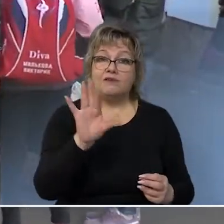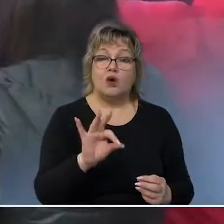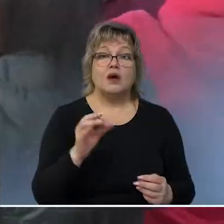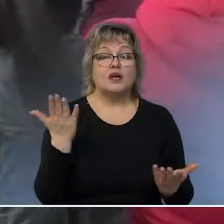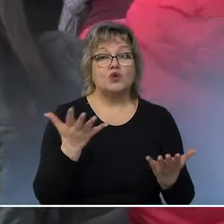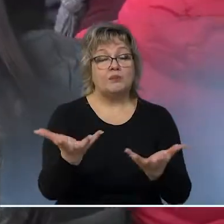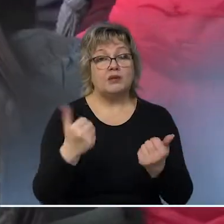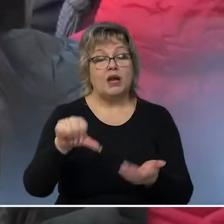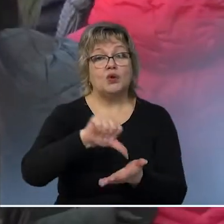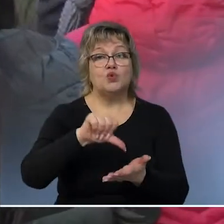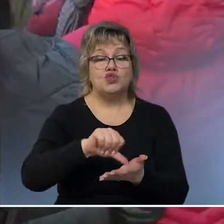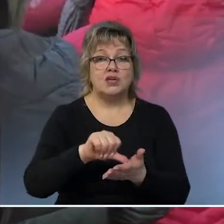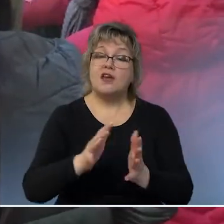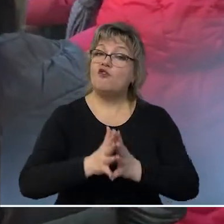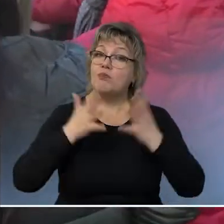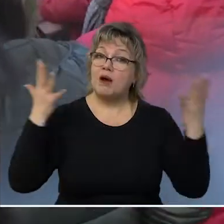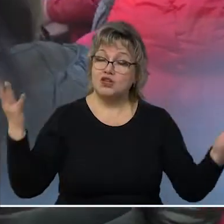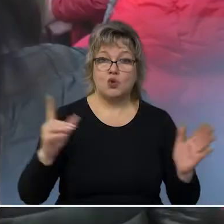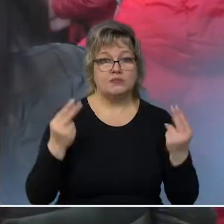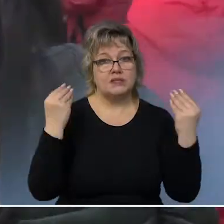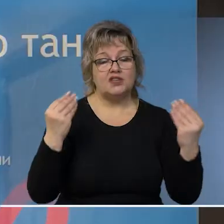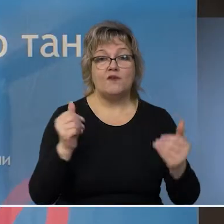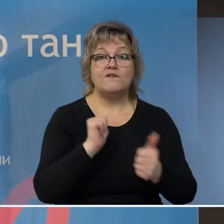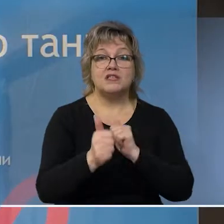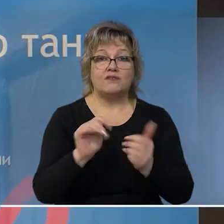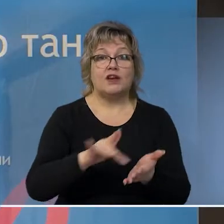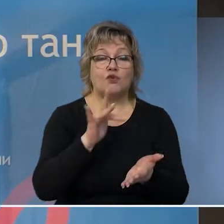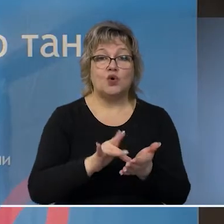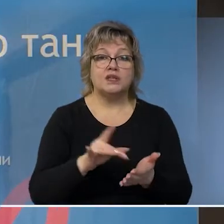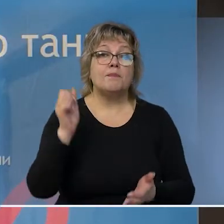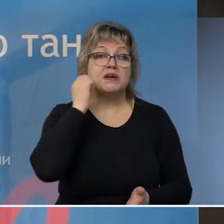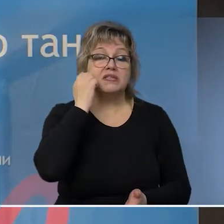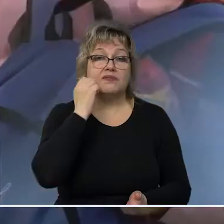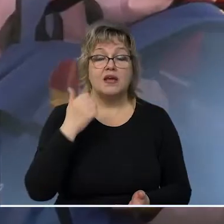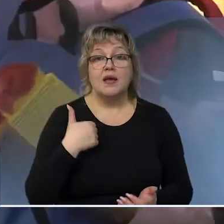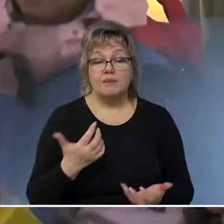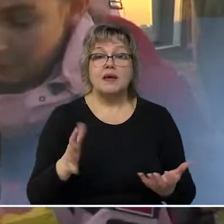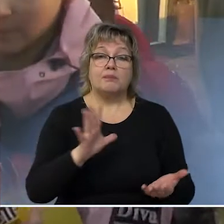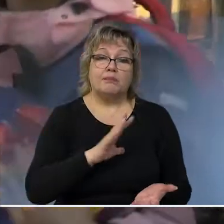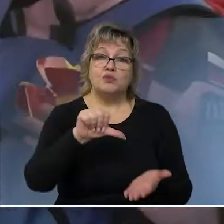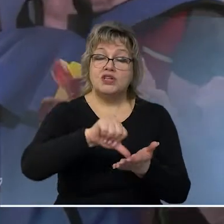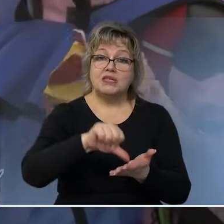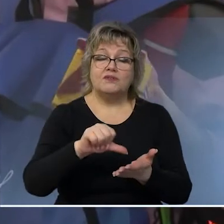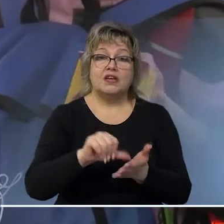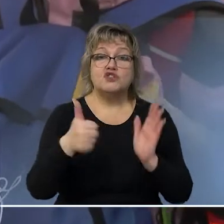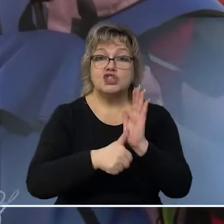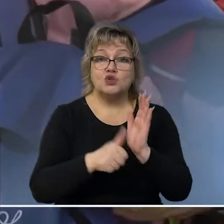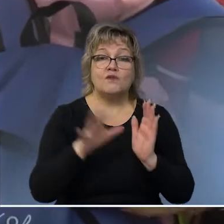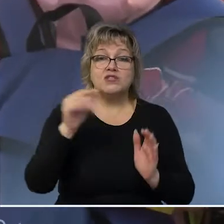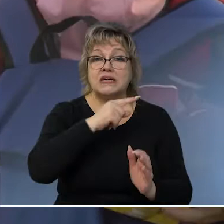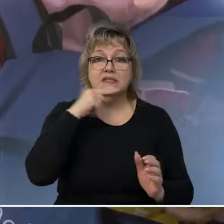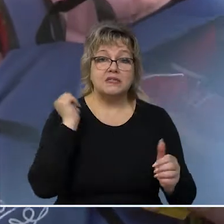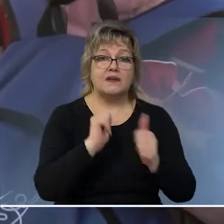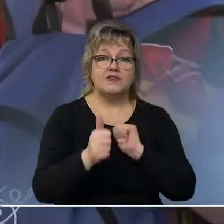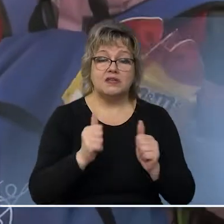«Дива», которые принимали участие в большом и значимом фестивале в городе Москве. Мы принимали участие в 6-м